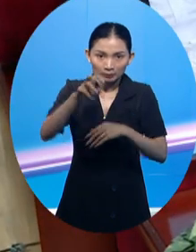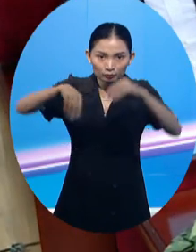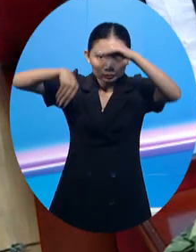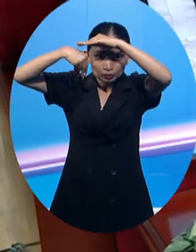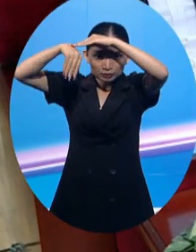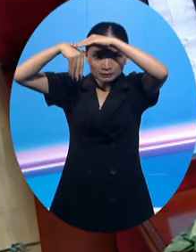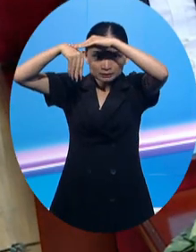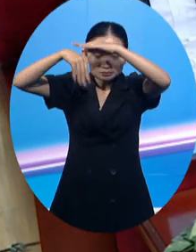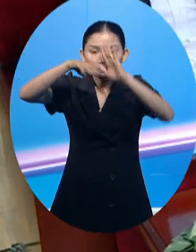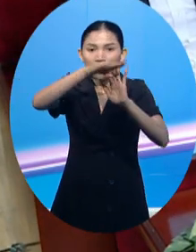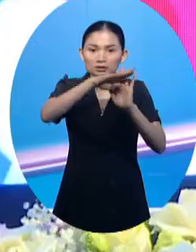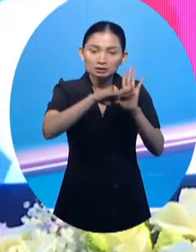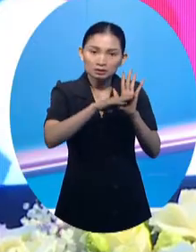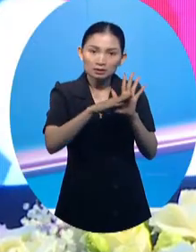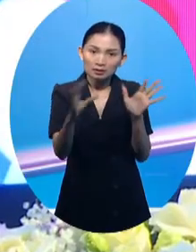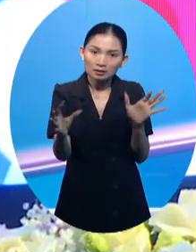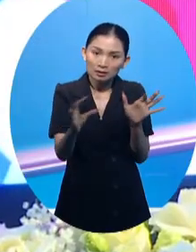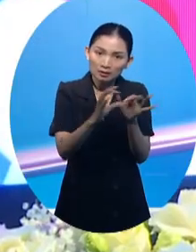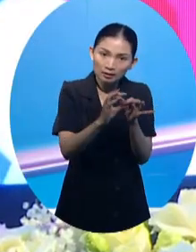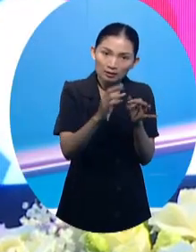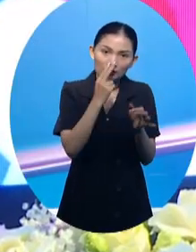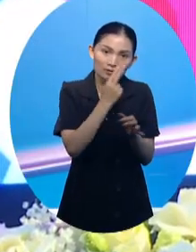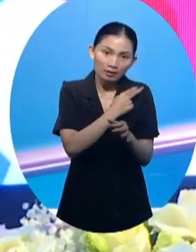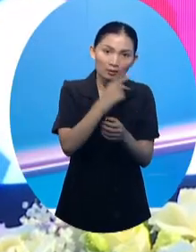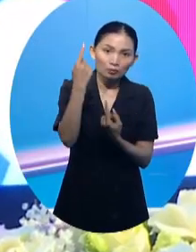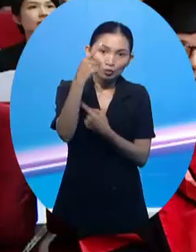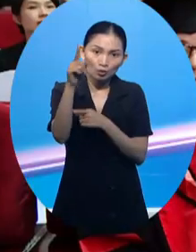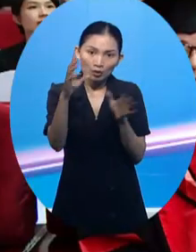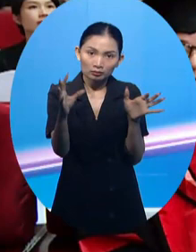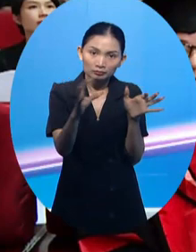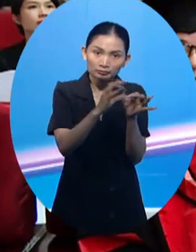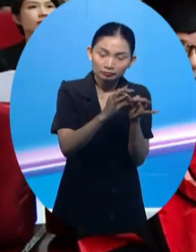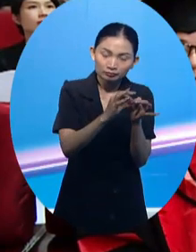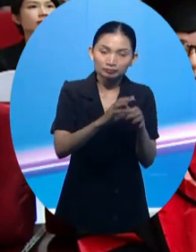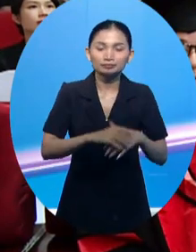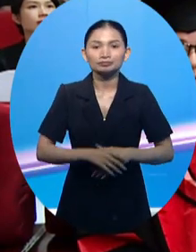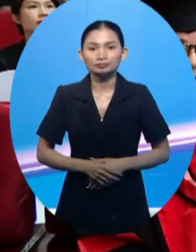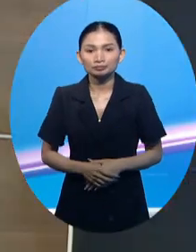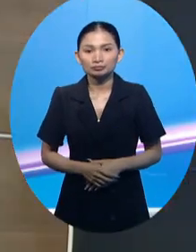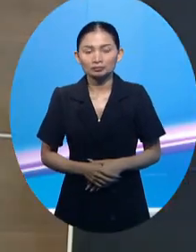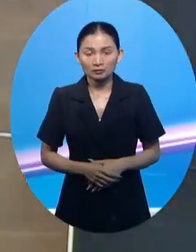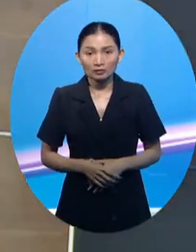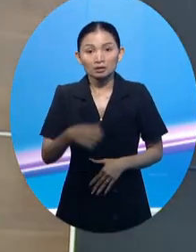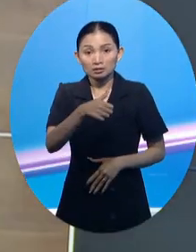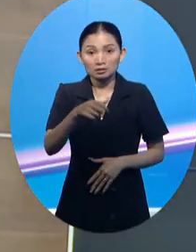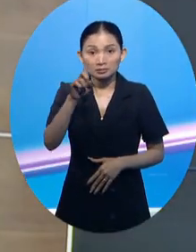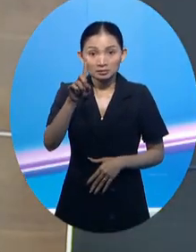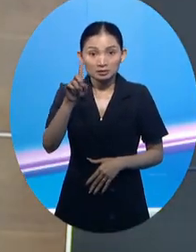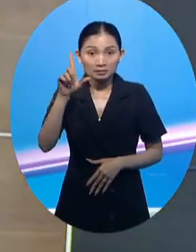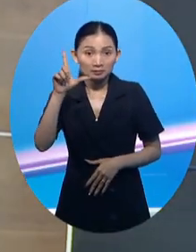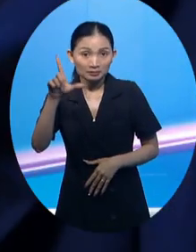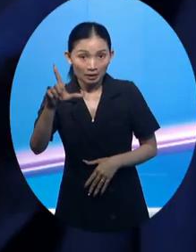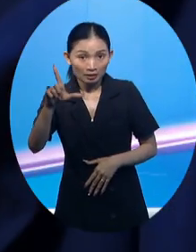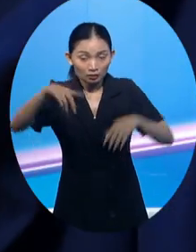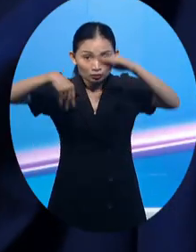4 c0 với đại học west of England 17 Tân cử nhân tốt nghiệp từ chương trình liên kết 4 +0 với đại học andrews sau